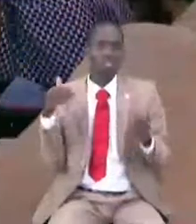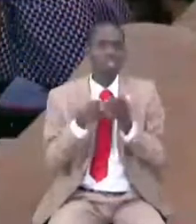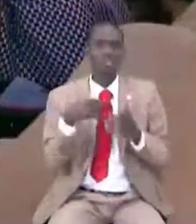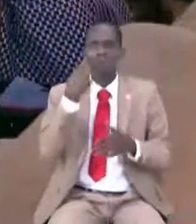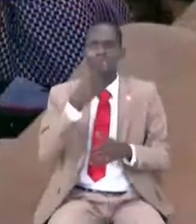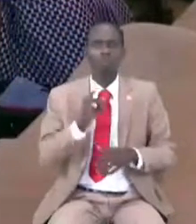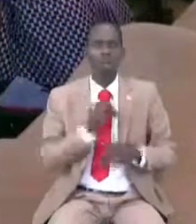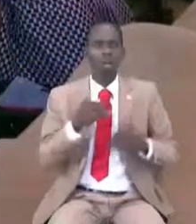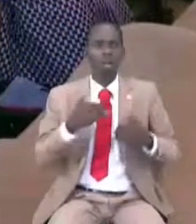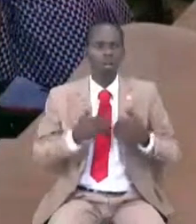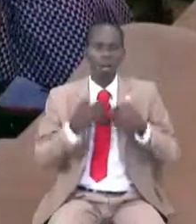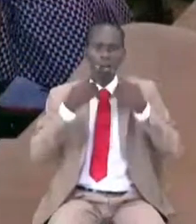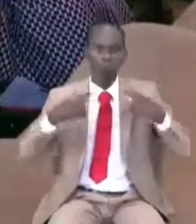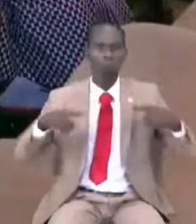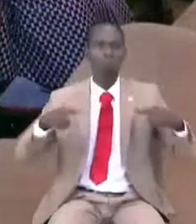un verdict final.